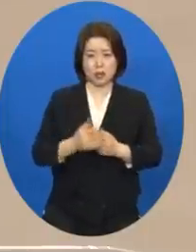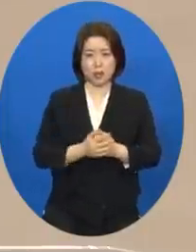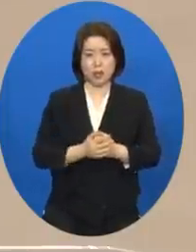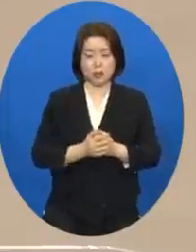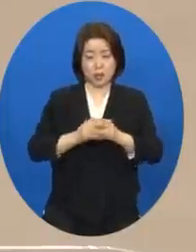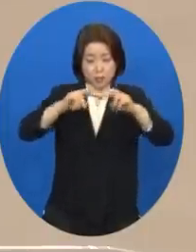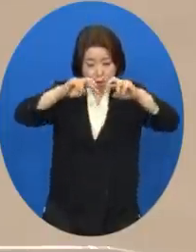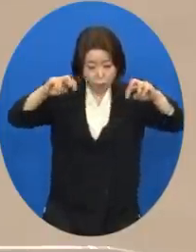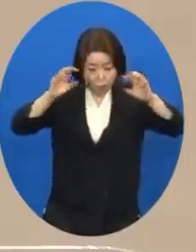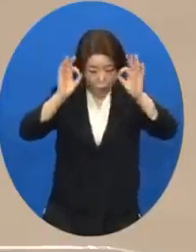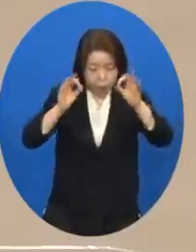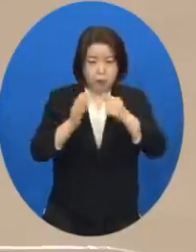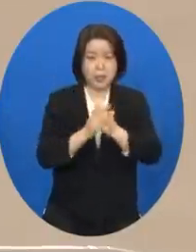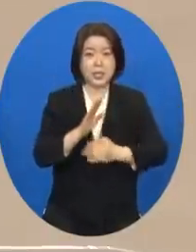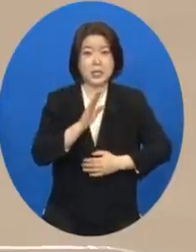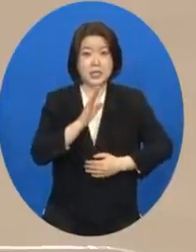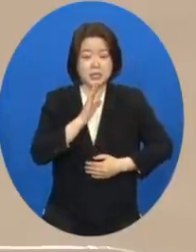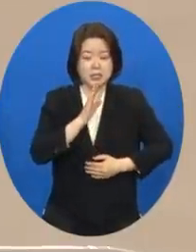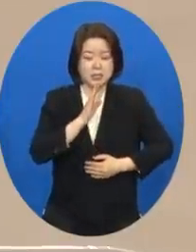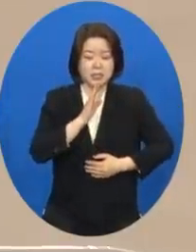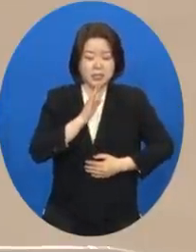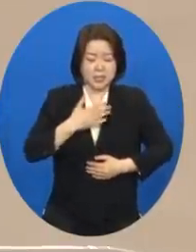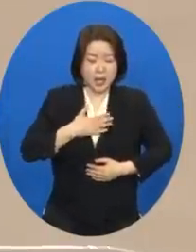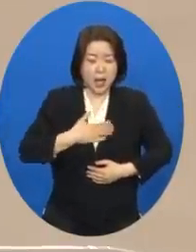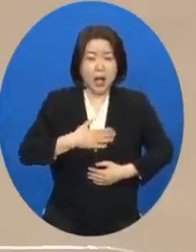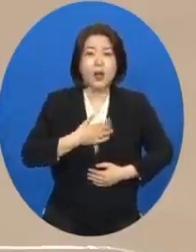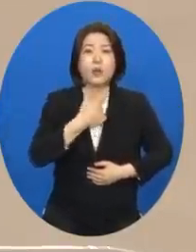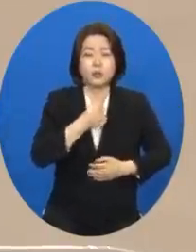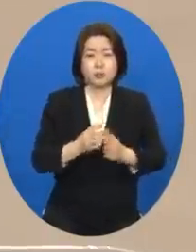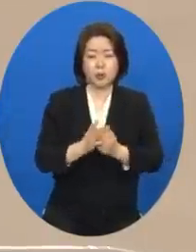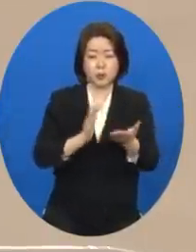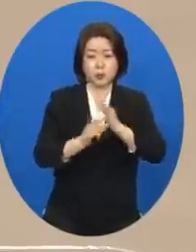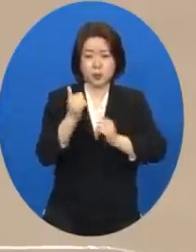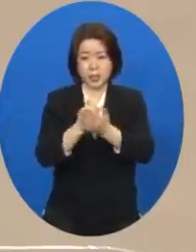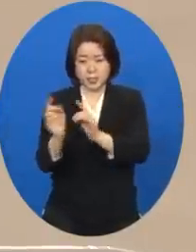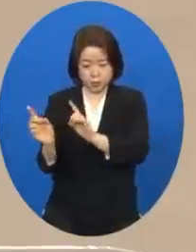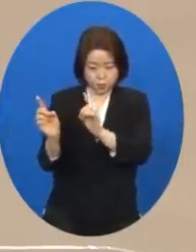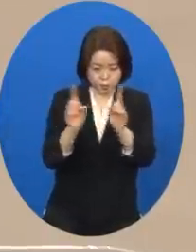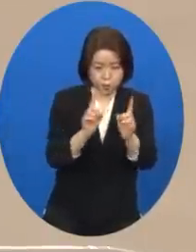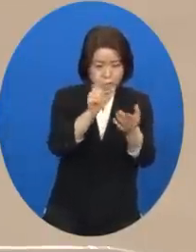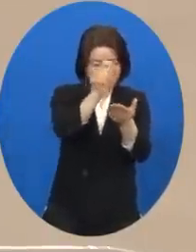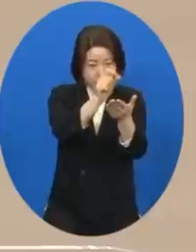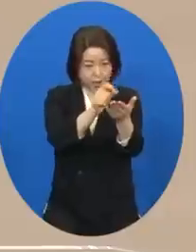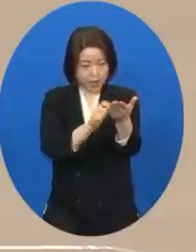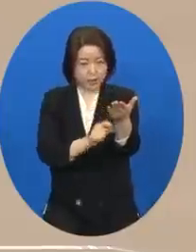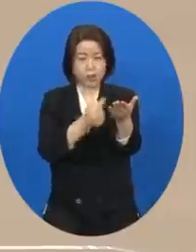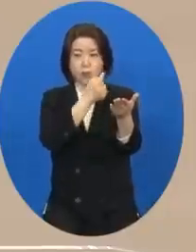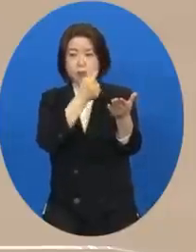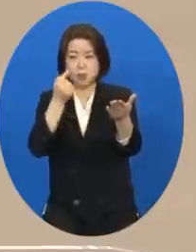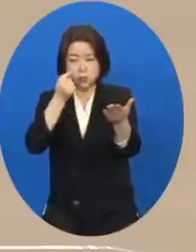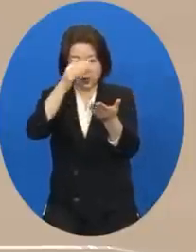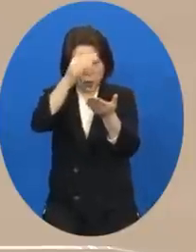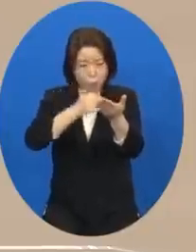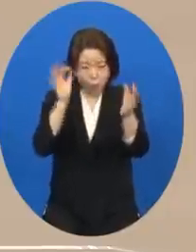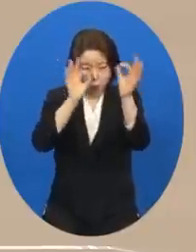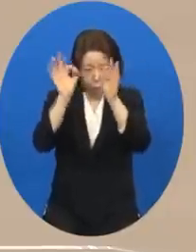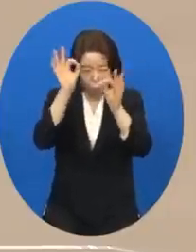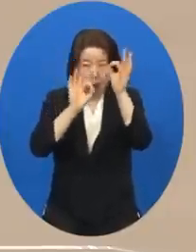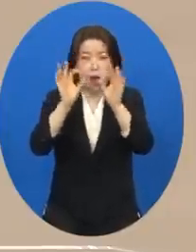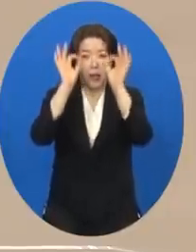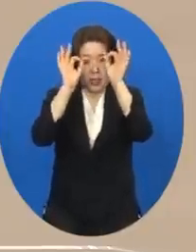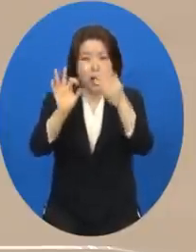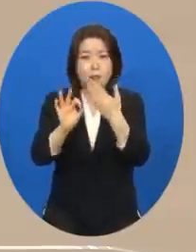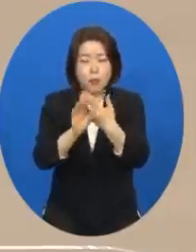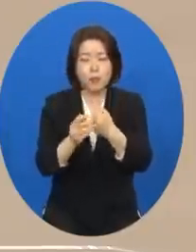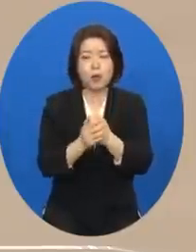그 진실을 알고 싶어서 예수님의 부활에 대한 기록과 증거들을 쭉 살펴보면 안